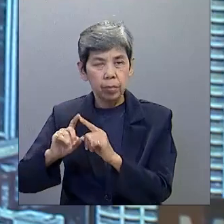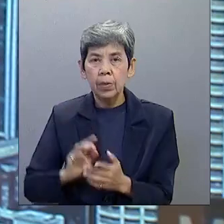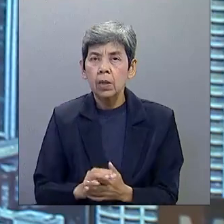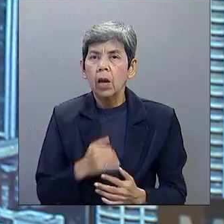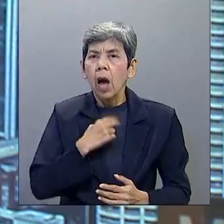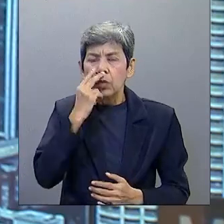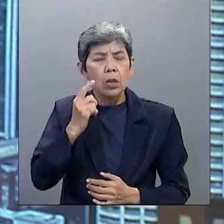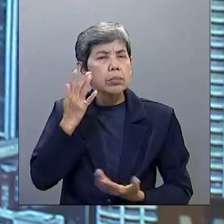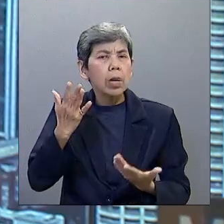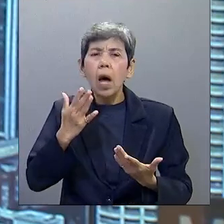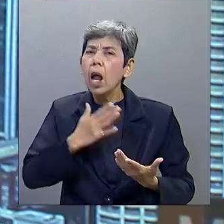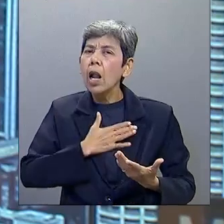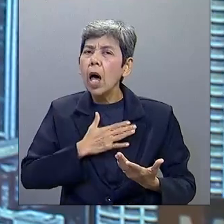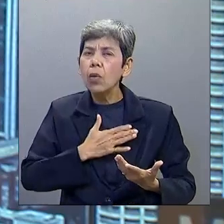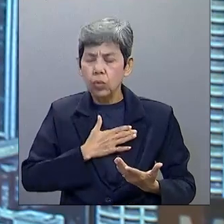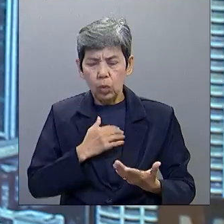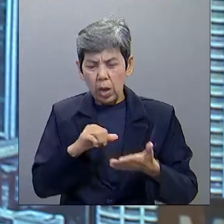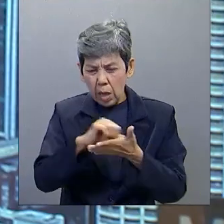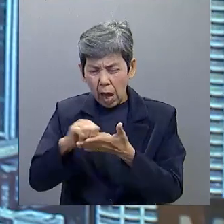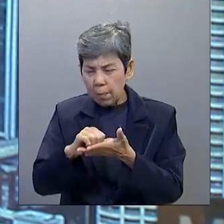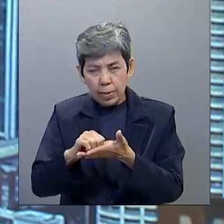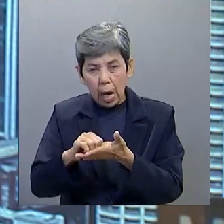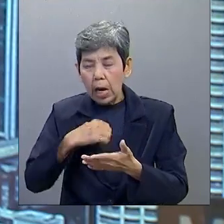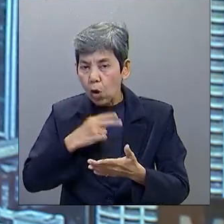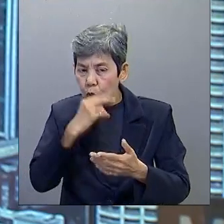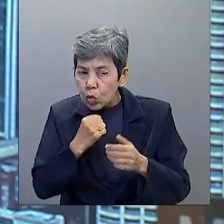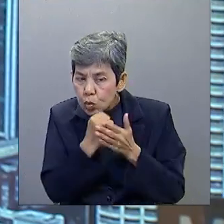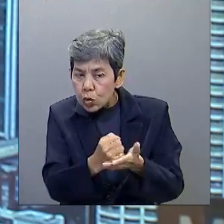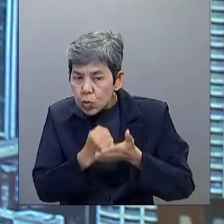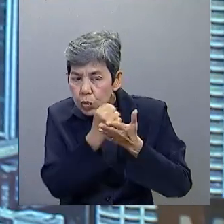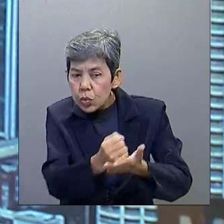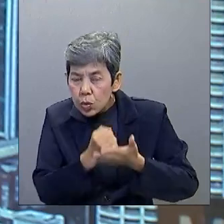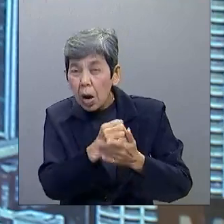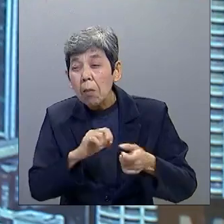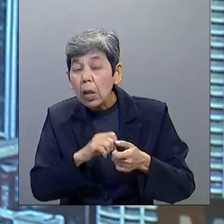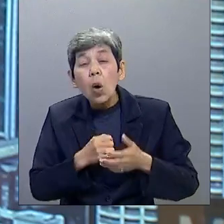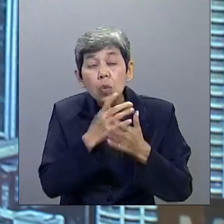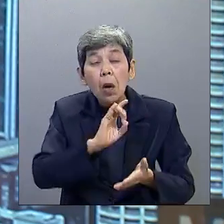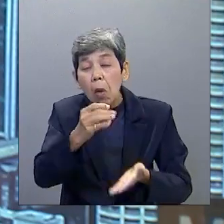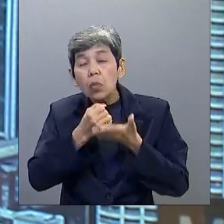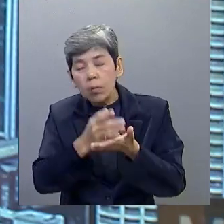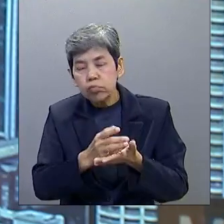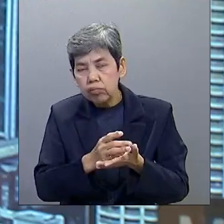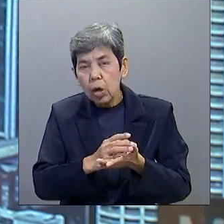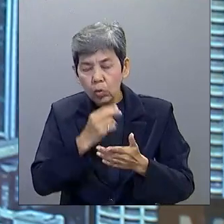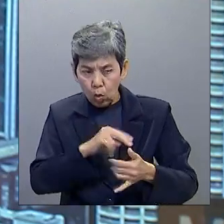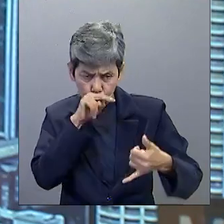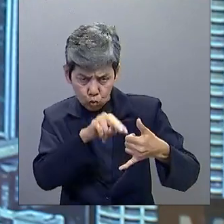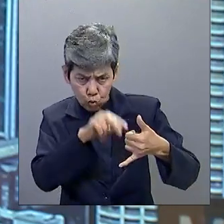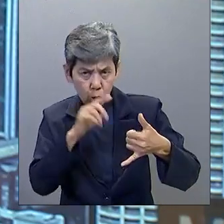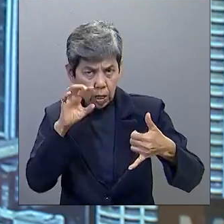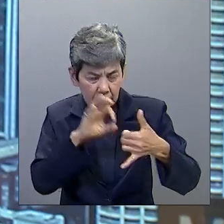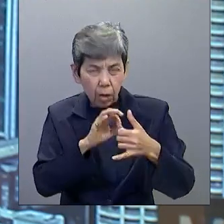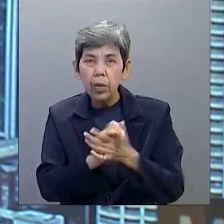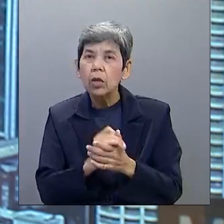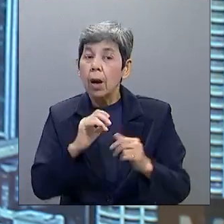แต่ใดๆแล้วแต่เราไม่ควรจะไปแก้ที่ปลายปัญหาเหล่านี้เรื่อยๆเพราะไม่อย่างนั้นเนี่ยการแก้ปัญหามันจะไม่จบไม่สิ้นควรจะมองในองค์ประกอบของ